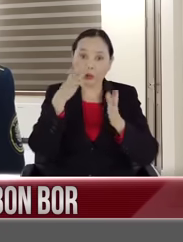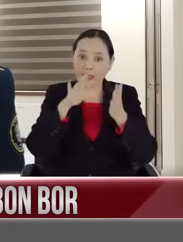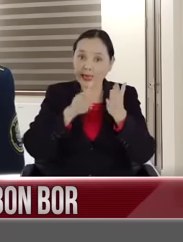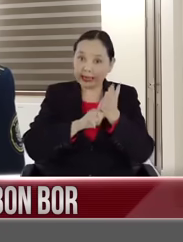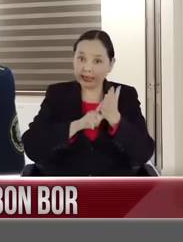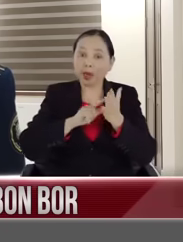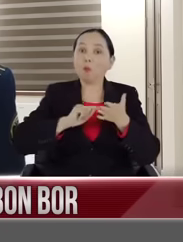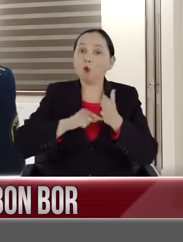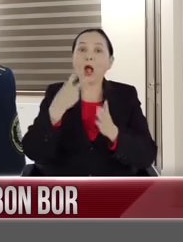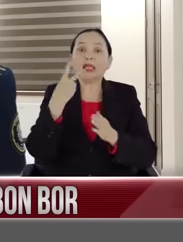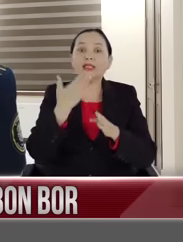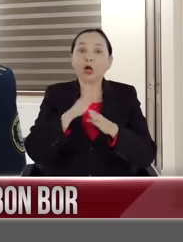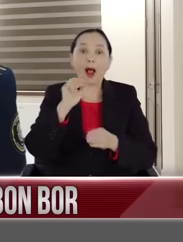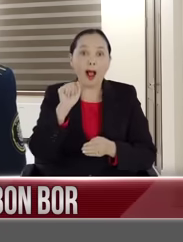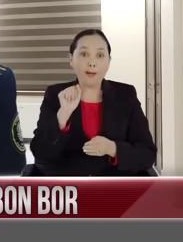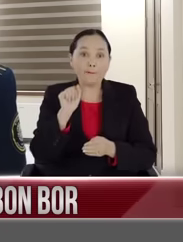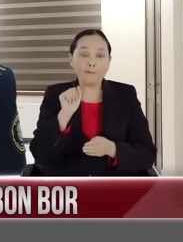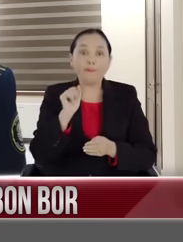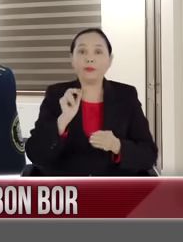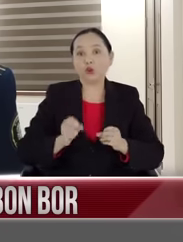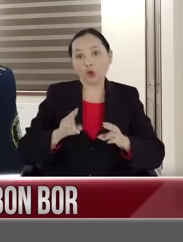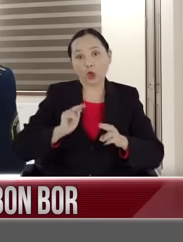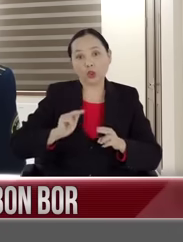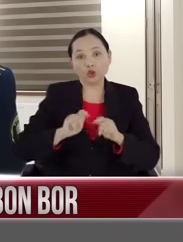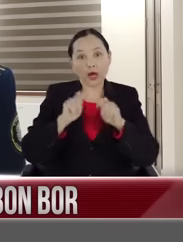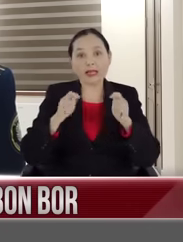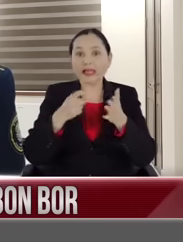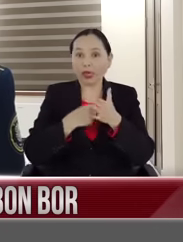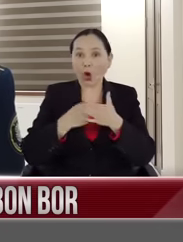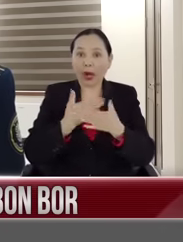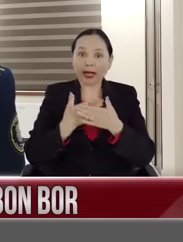257-moddasi 2-qismi A bandi bilan jinoyat ishi qo'zg'atilib, tergov harakatlari olib borilmoqda.